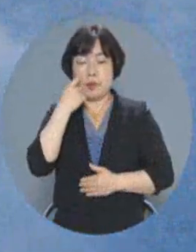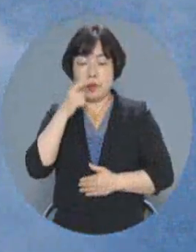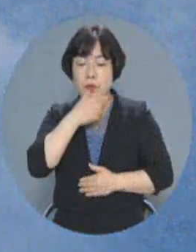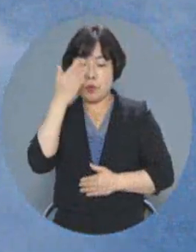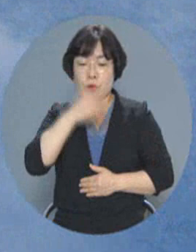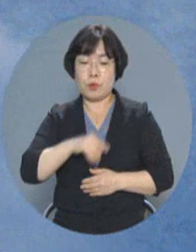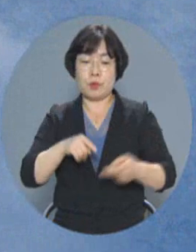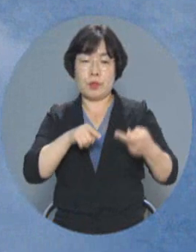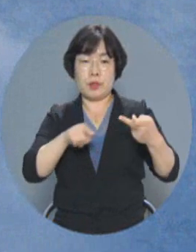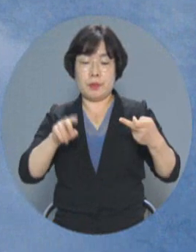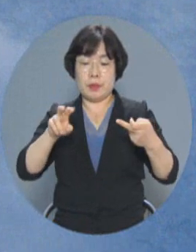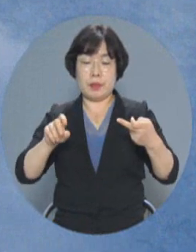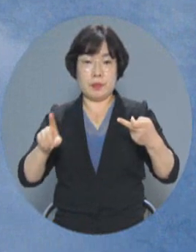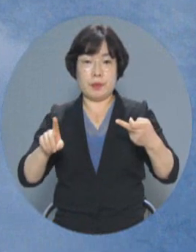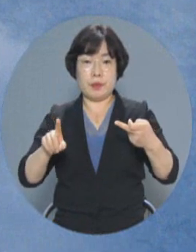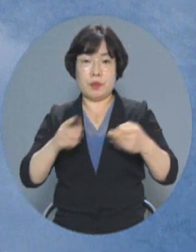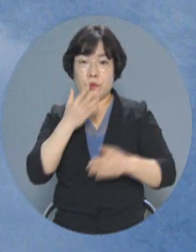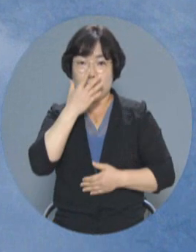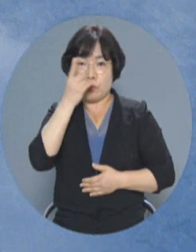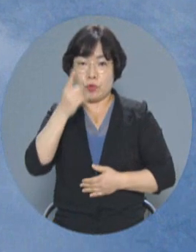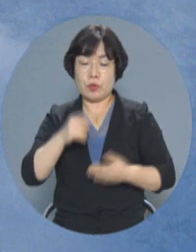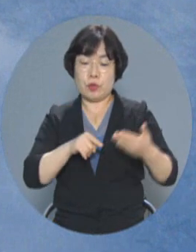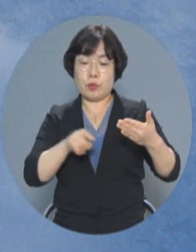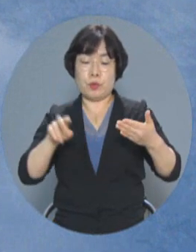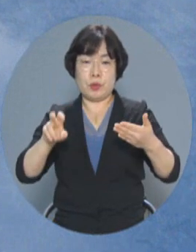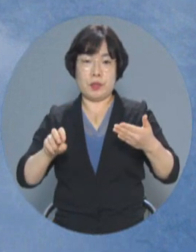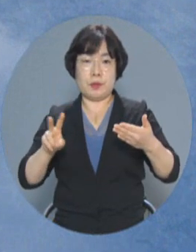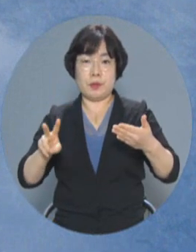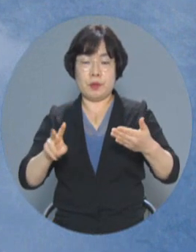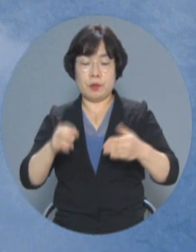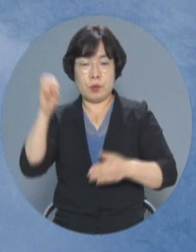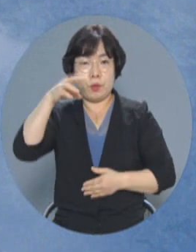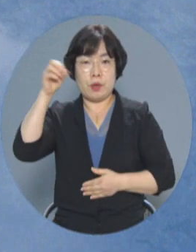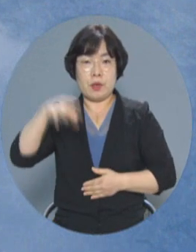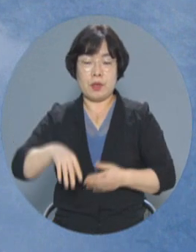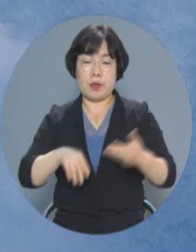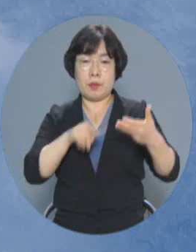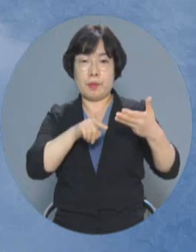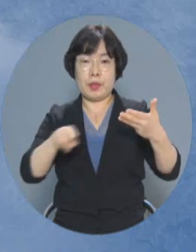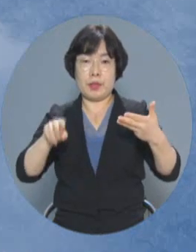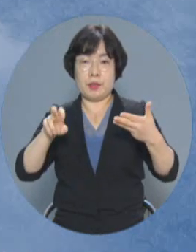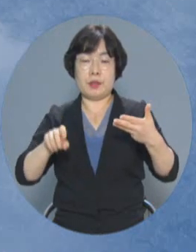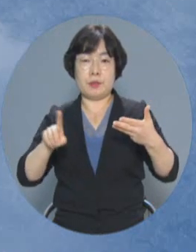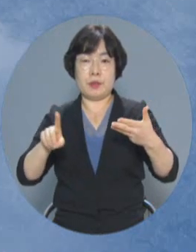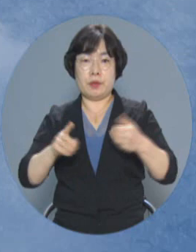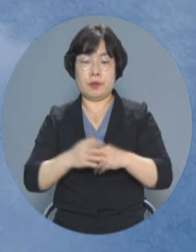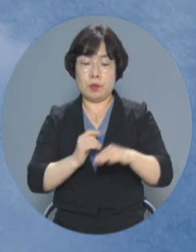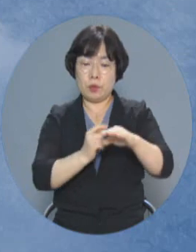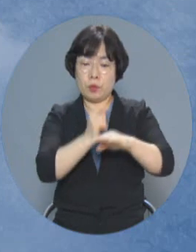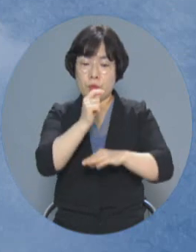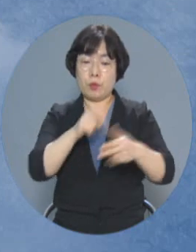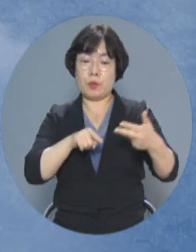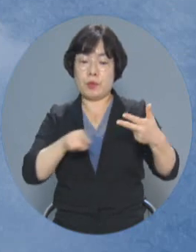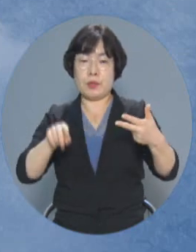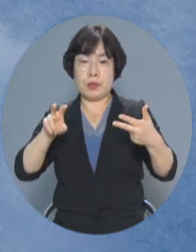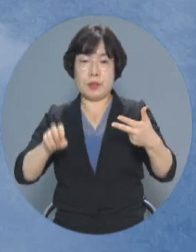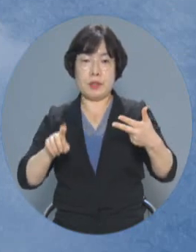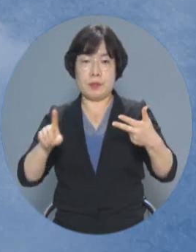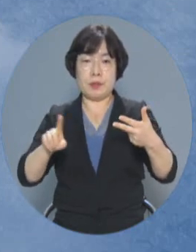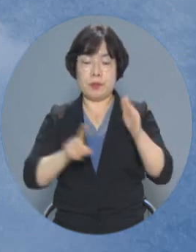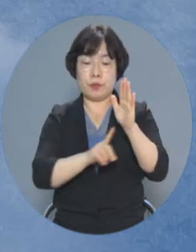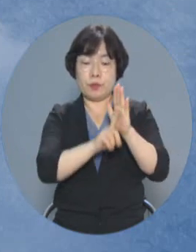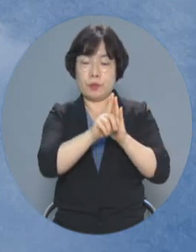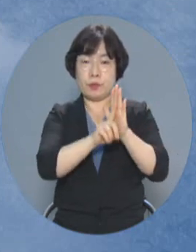여수가 12에서 21도 순천이 구에서 22도 광양 도 8에서 21도 고흥은 7에서 20일 도에